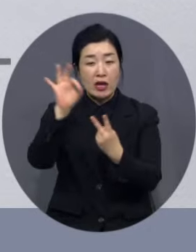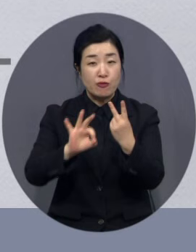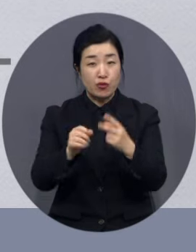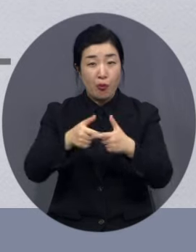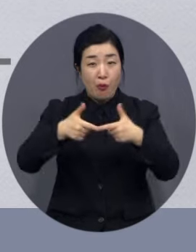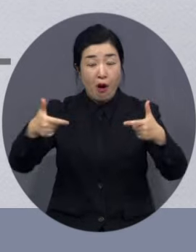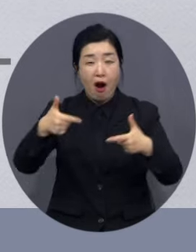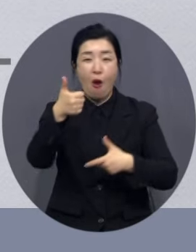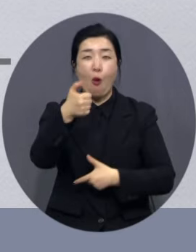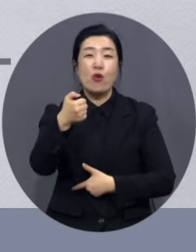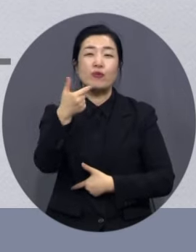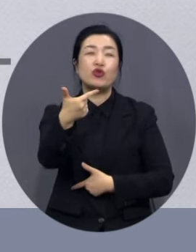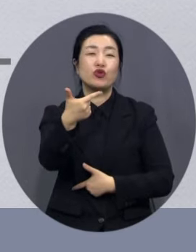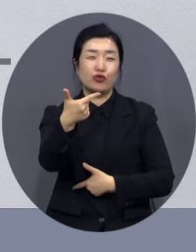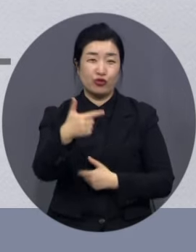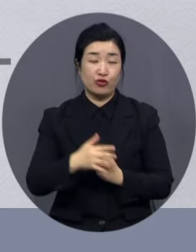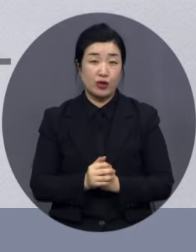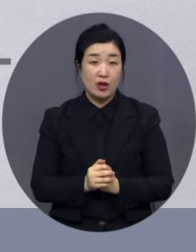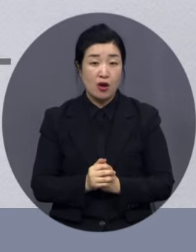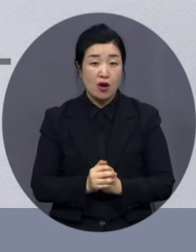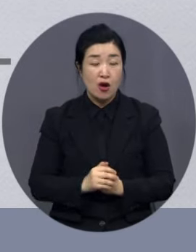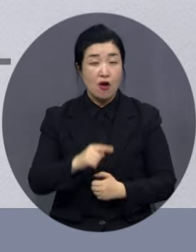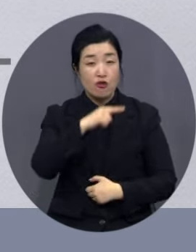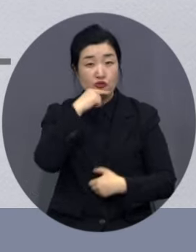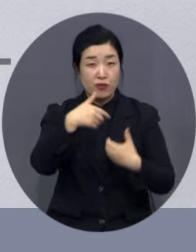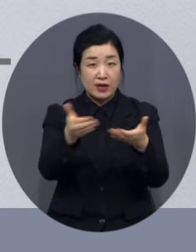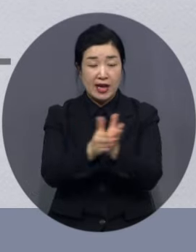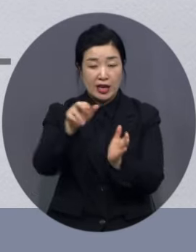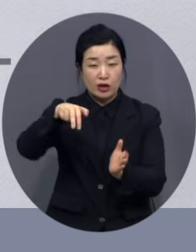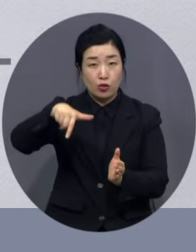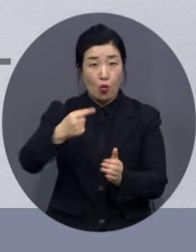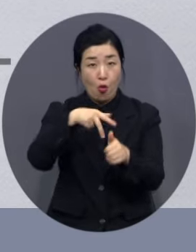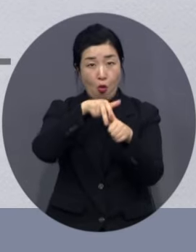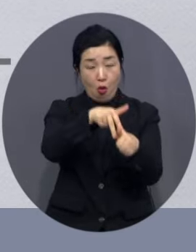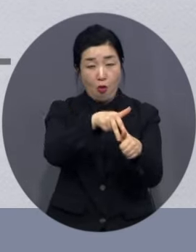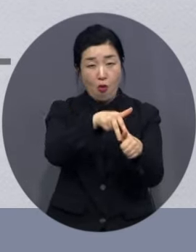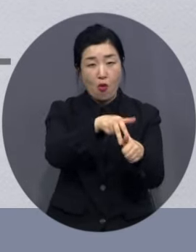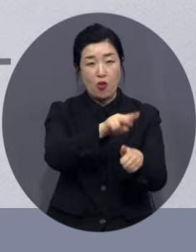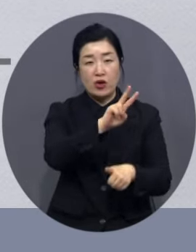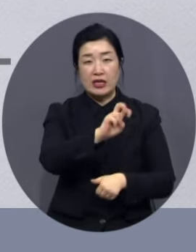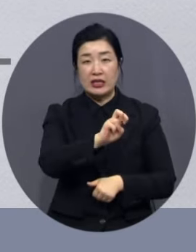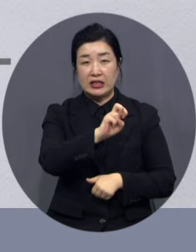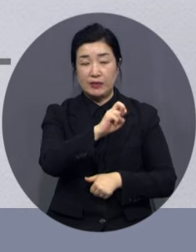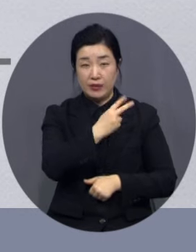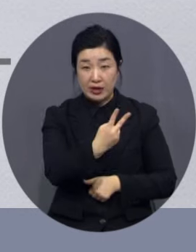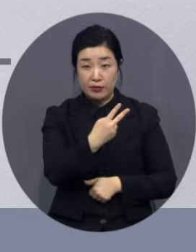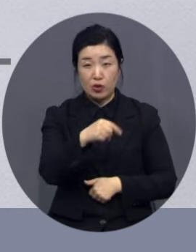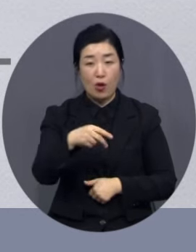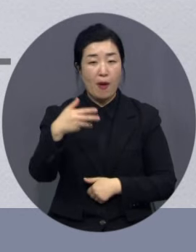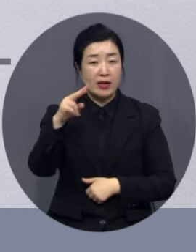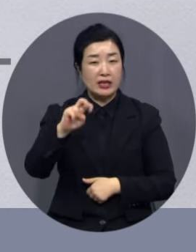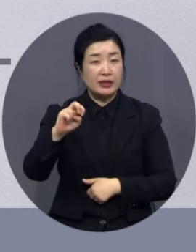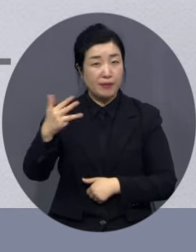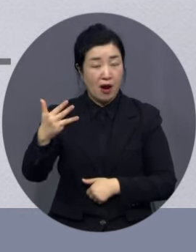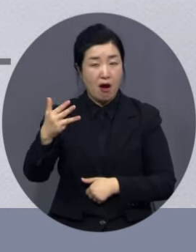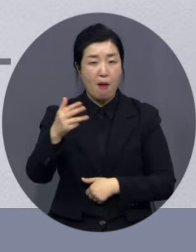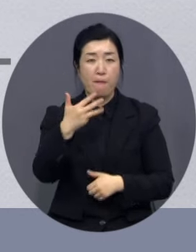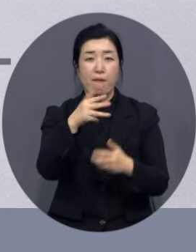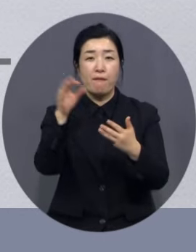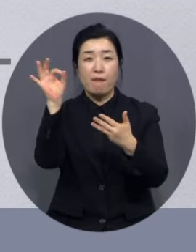2% 포인트 높아졌고요 국민의 힘 고광철 후보 21% 29% 88% 포인트